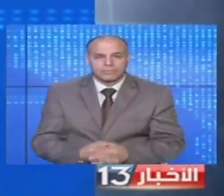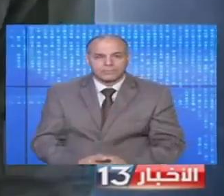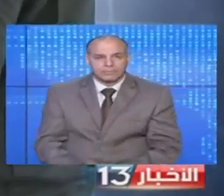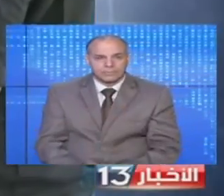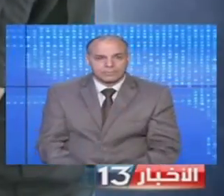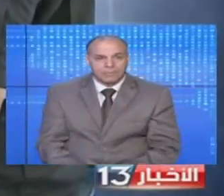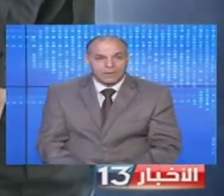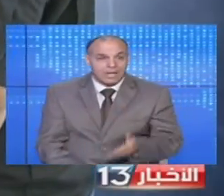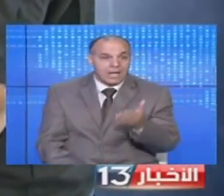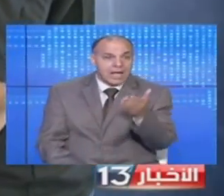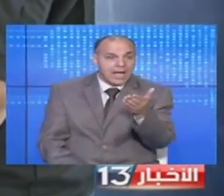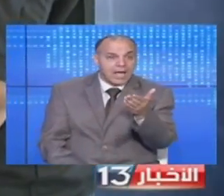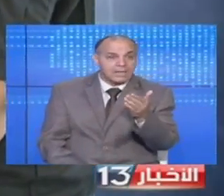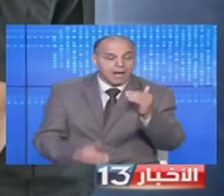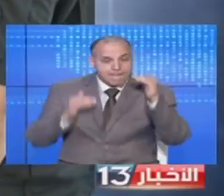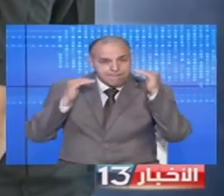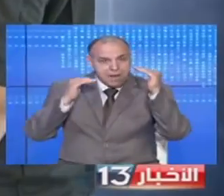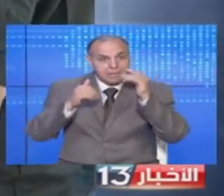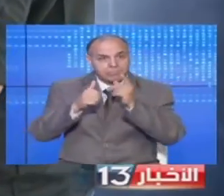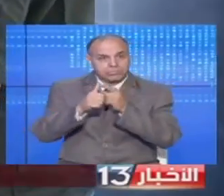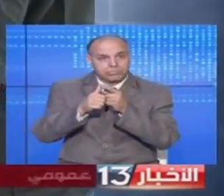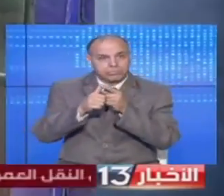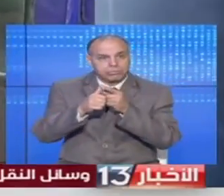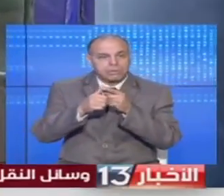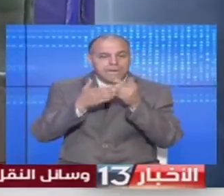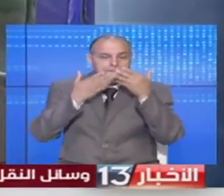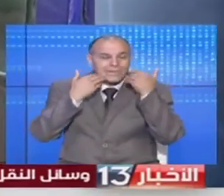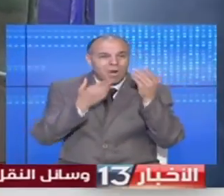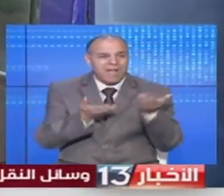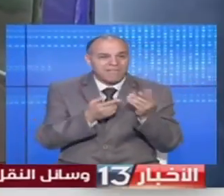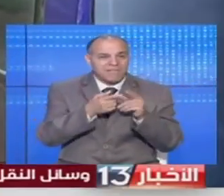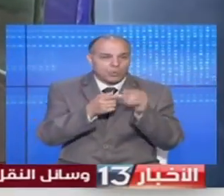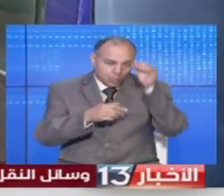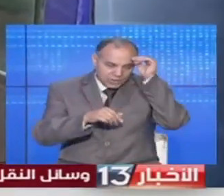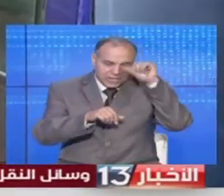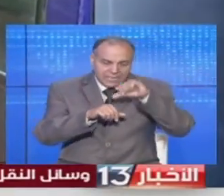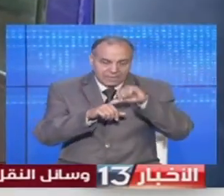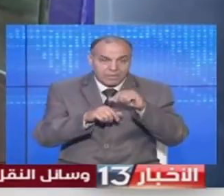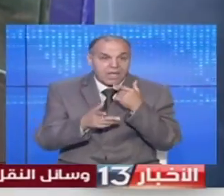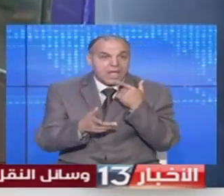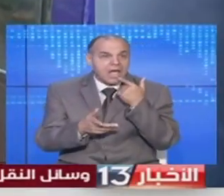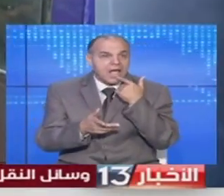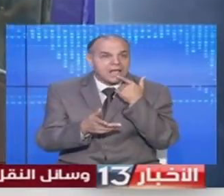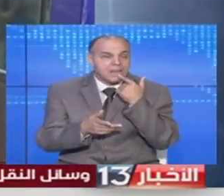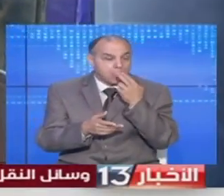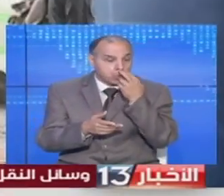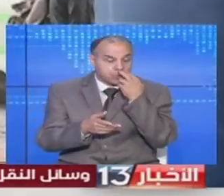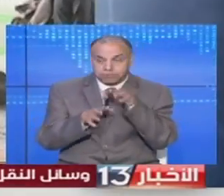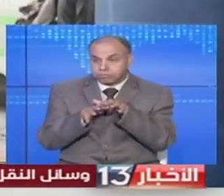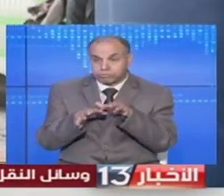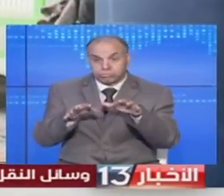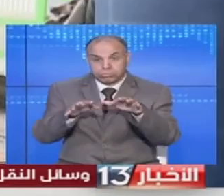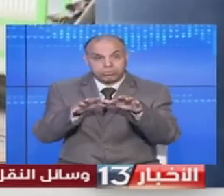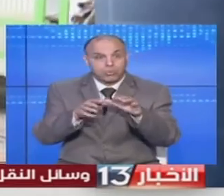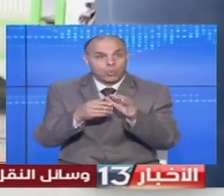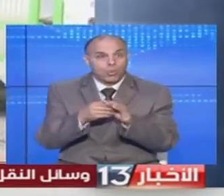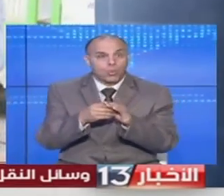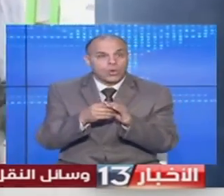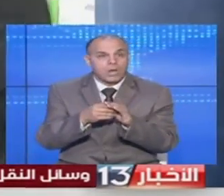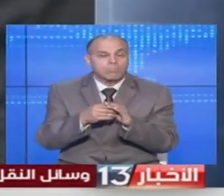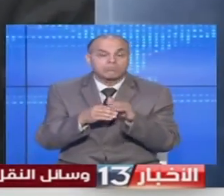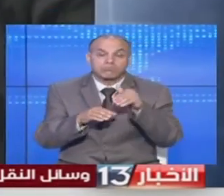هذه احدى المحطات الرئيسيه للمترو الخفيف بتونس العاصمه اين انتشرت وحدات امنيه بوسط هاو